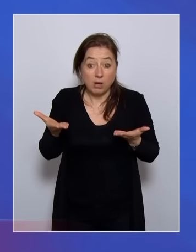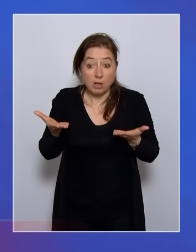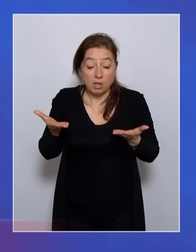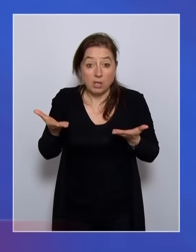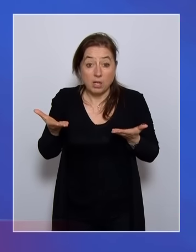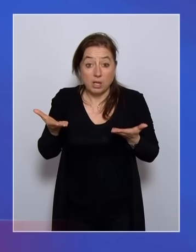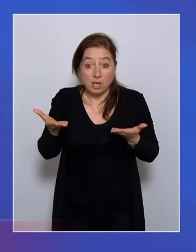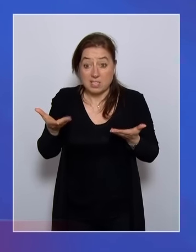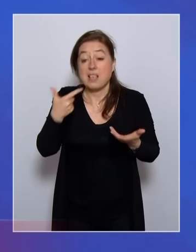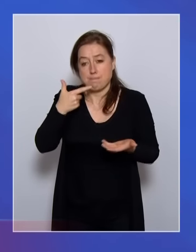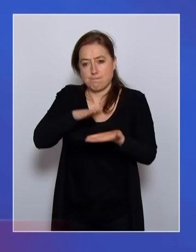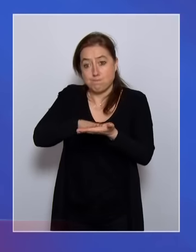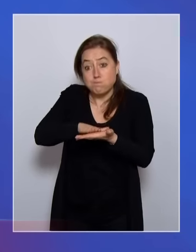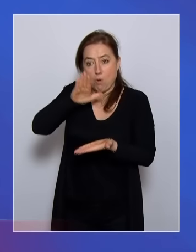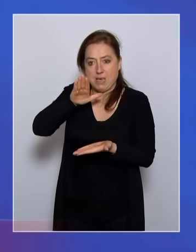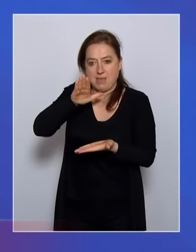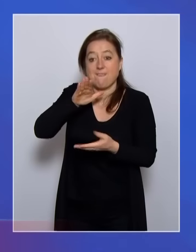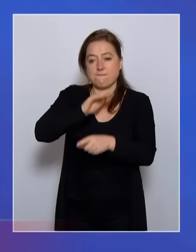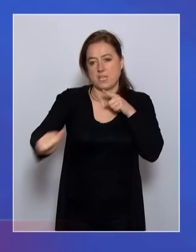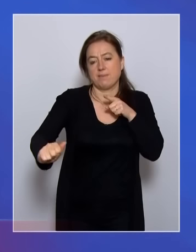c'est de faire des promesses que l'on tient